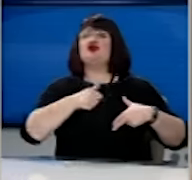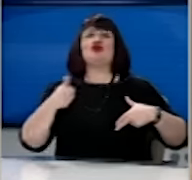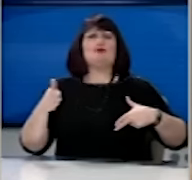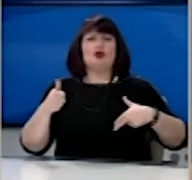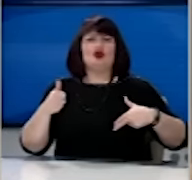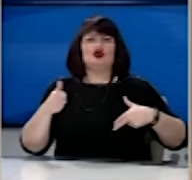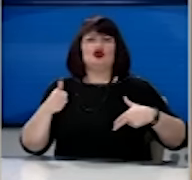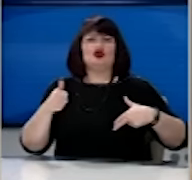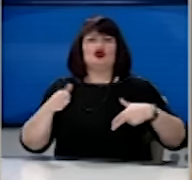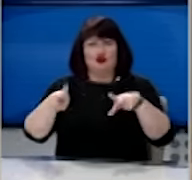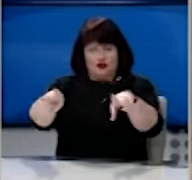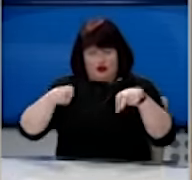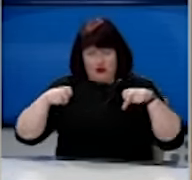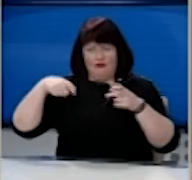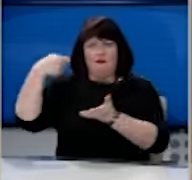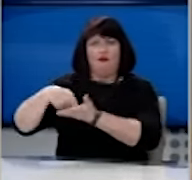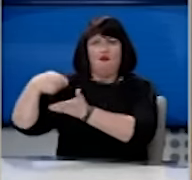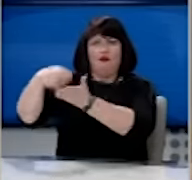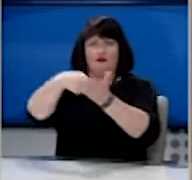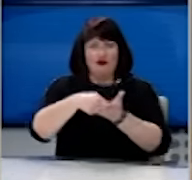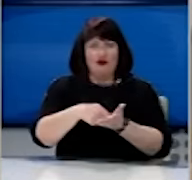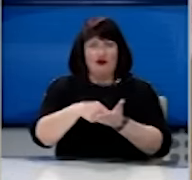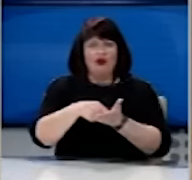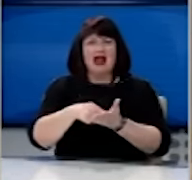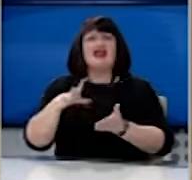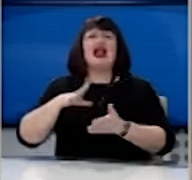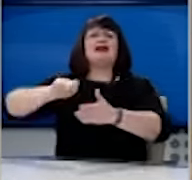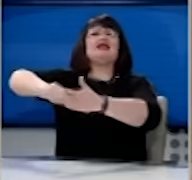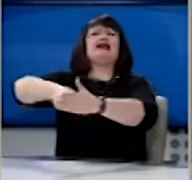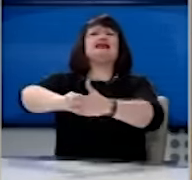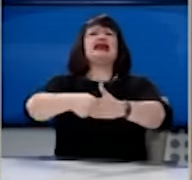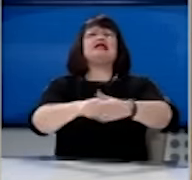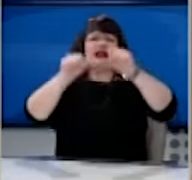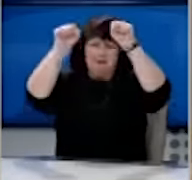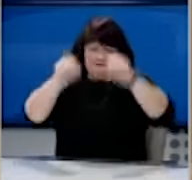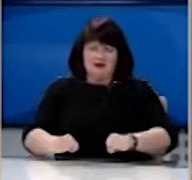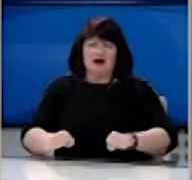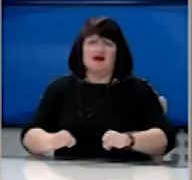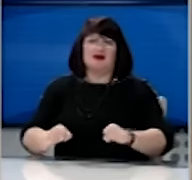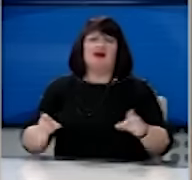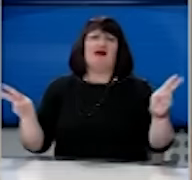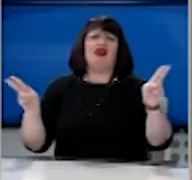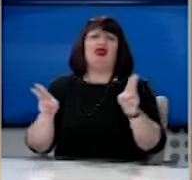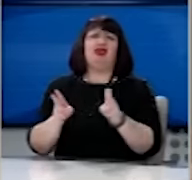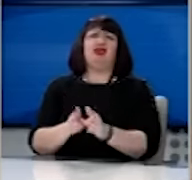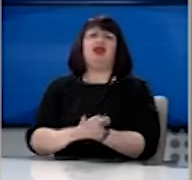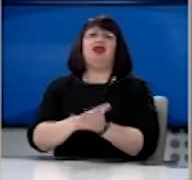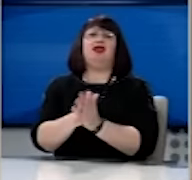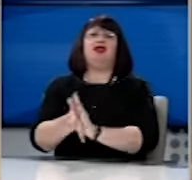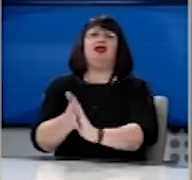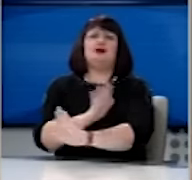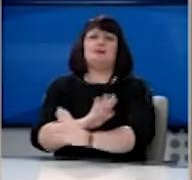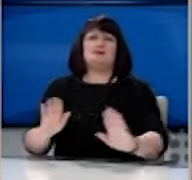κυρίως για να τους πάρετε φόρους. Να τους κλείσετε θέλετε, να τους αφανίσετε θέλετε και